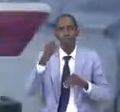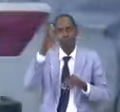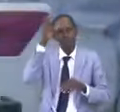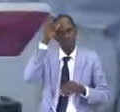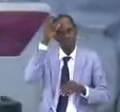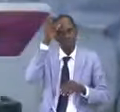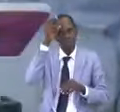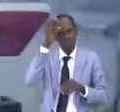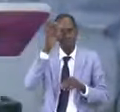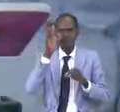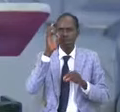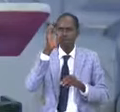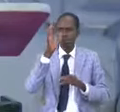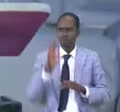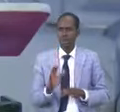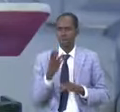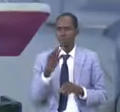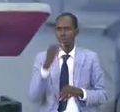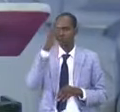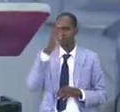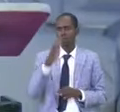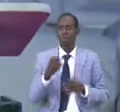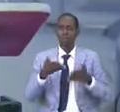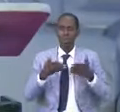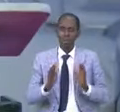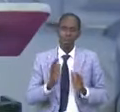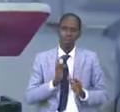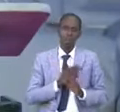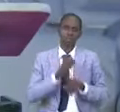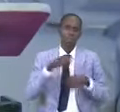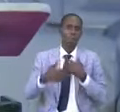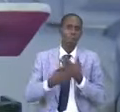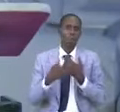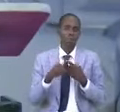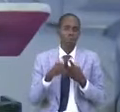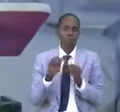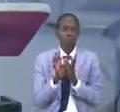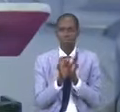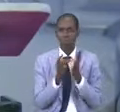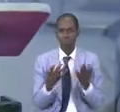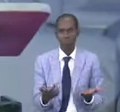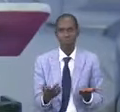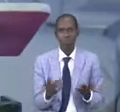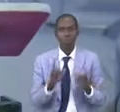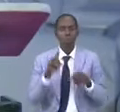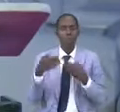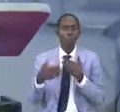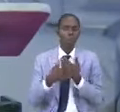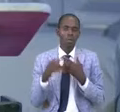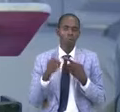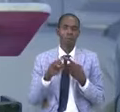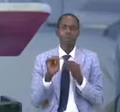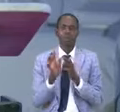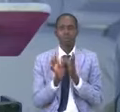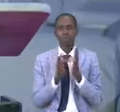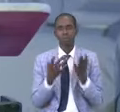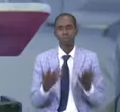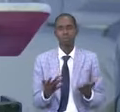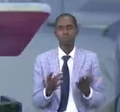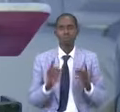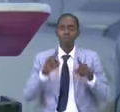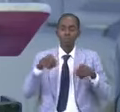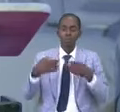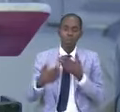retournons à la Bible retournons à la Bible retournons à la